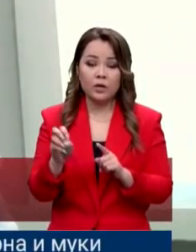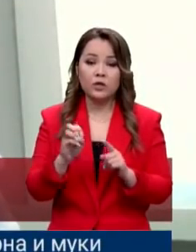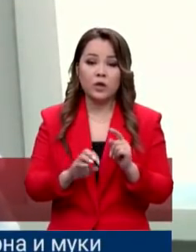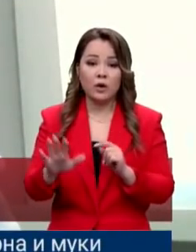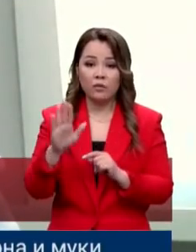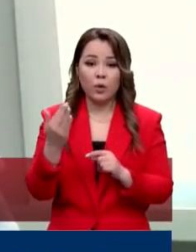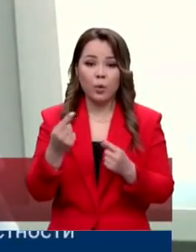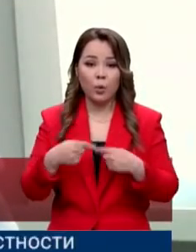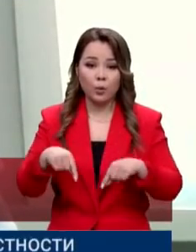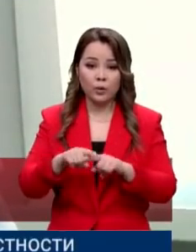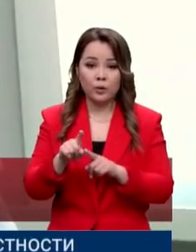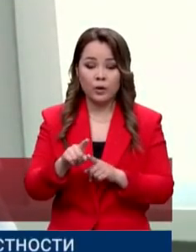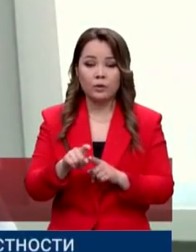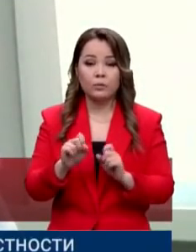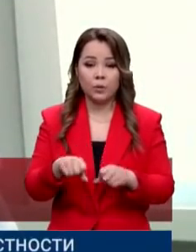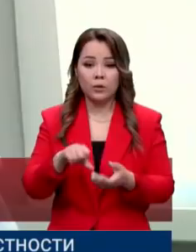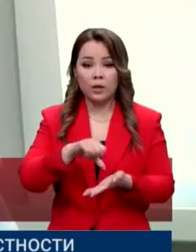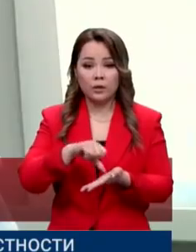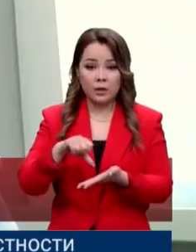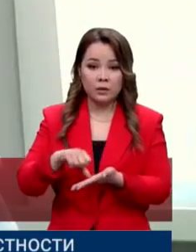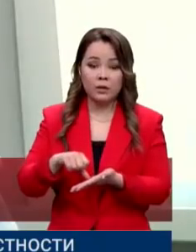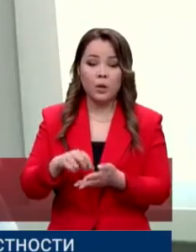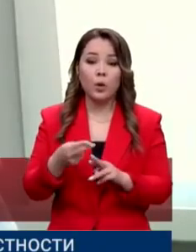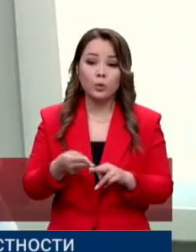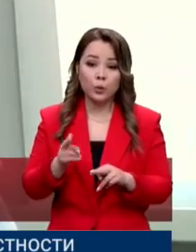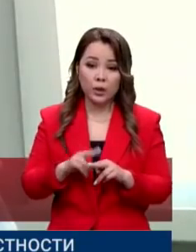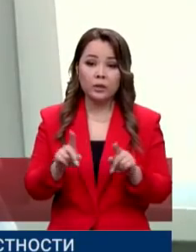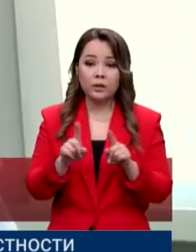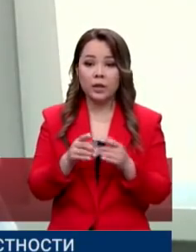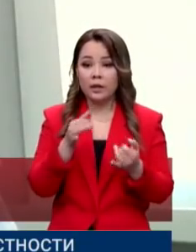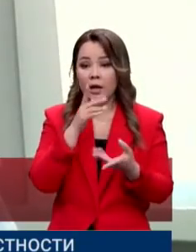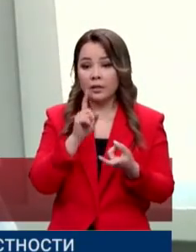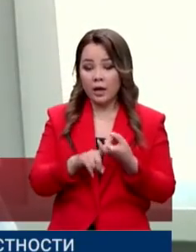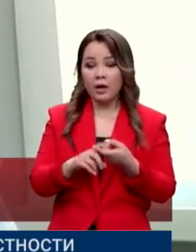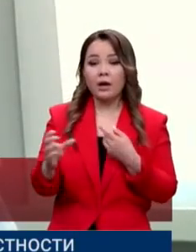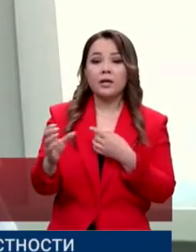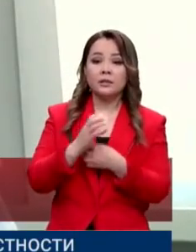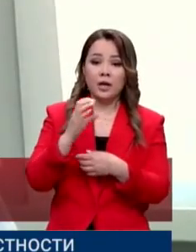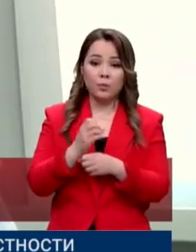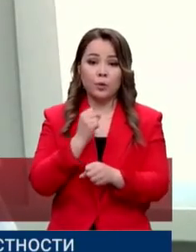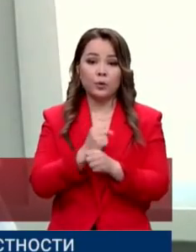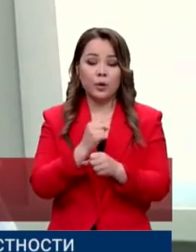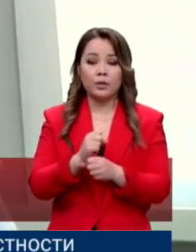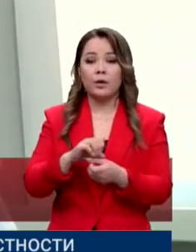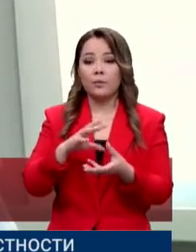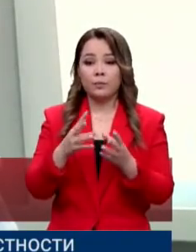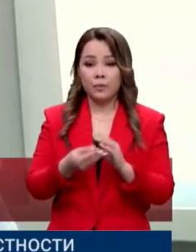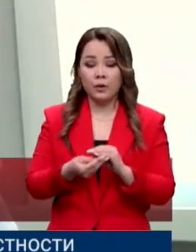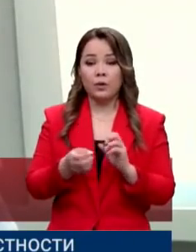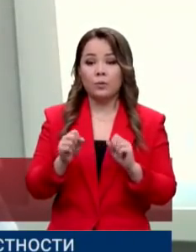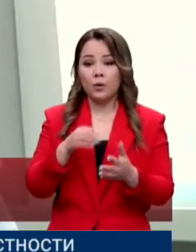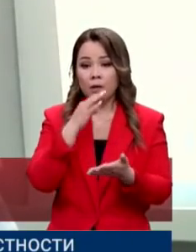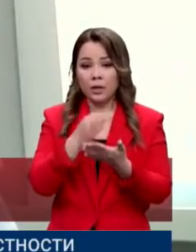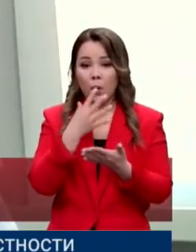Европа одақтан, ақшыстанды. Сондықтан қазіргі кезде импортозамещение деген болу керек бізде.